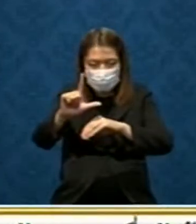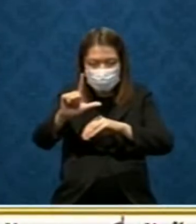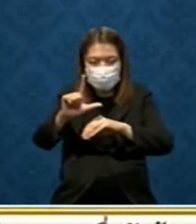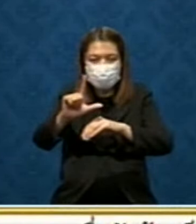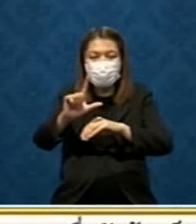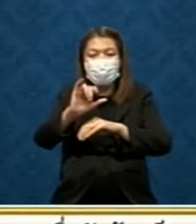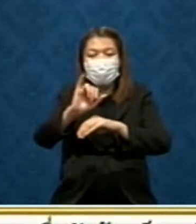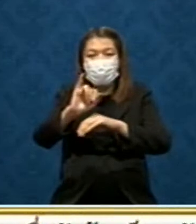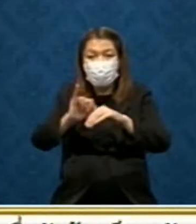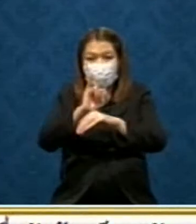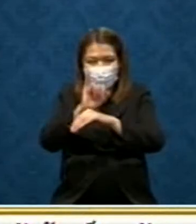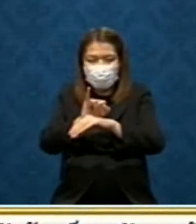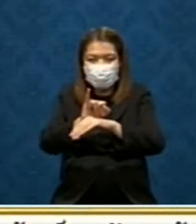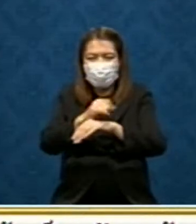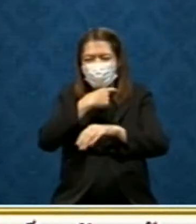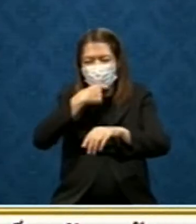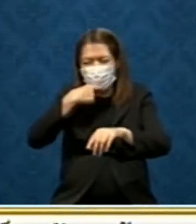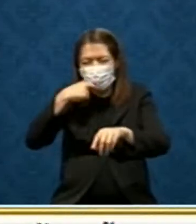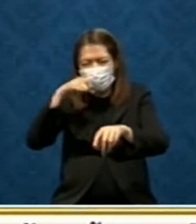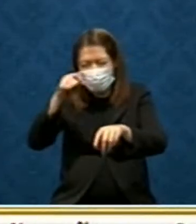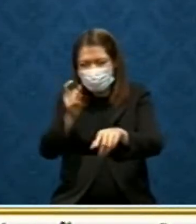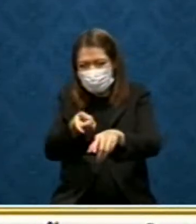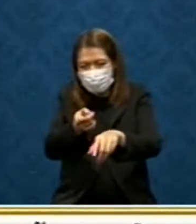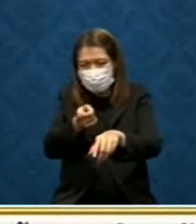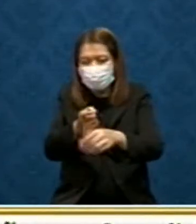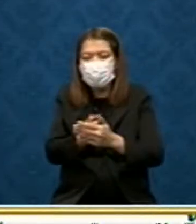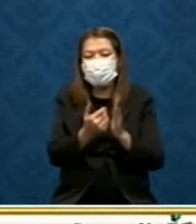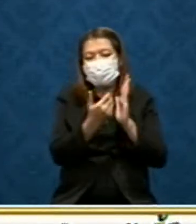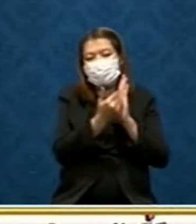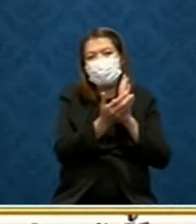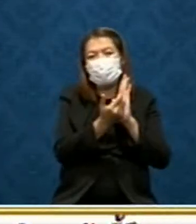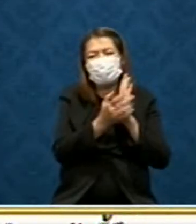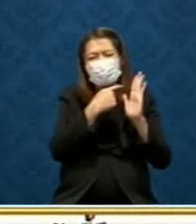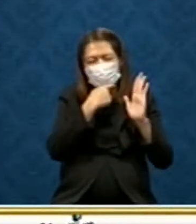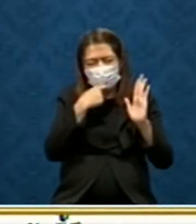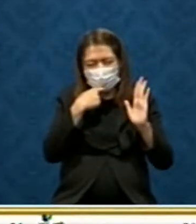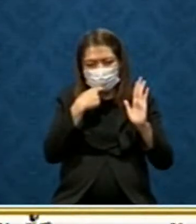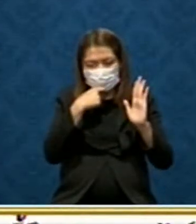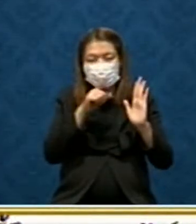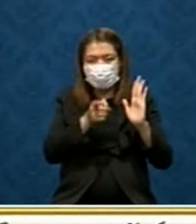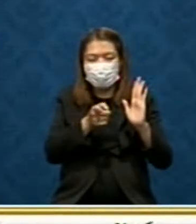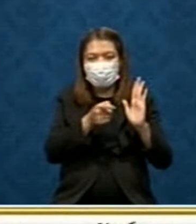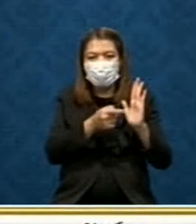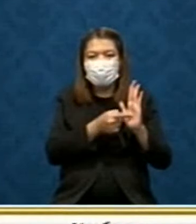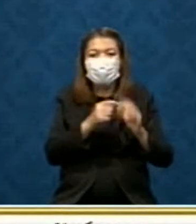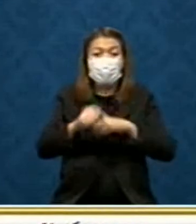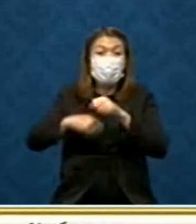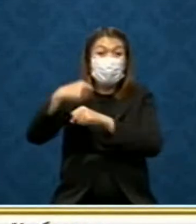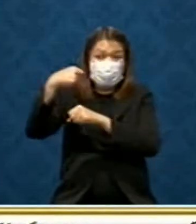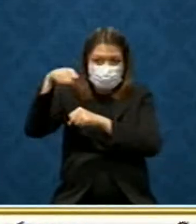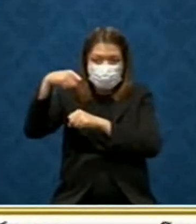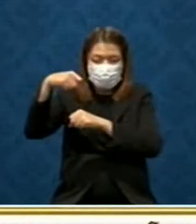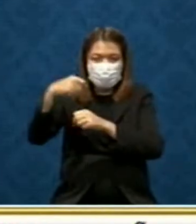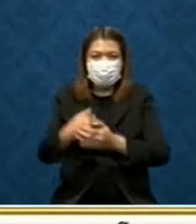งสามสร้นี้ อีสาร ขึ้นชอเรองแรงอยแล้ว ในรอบ 10 ปี